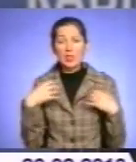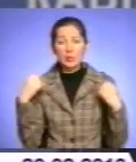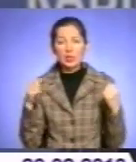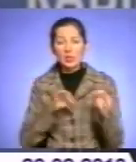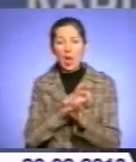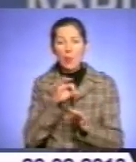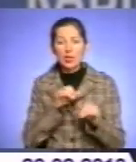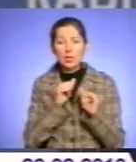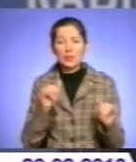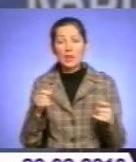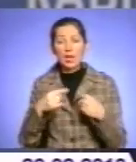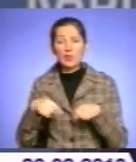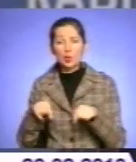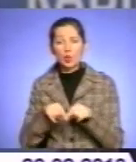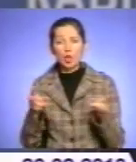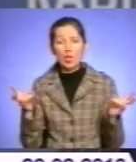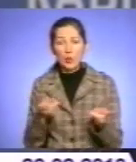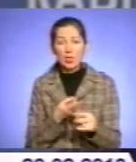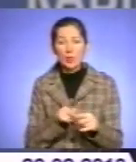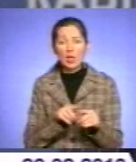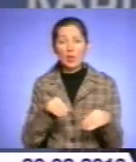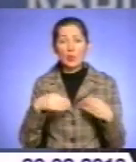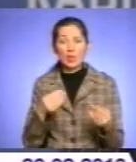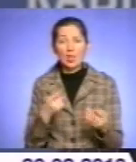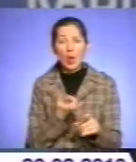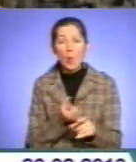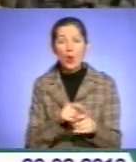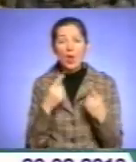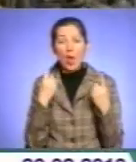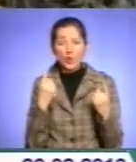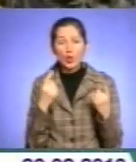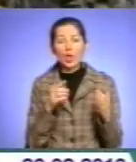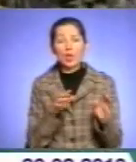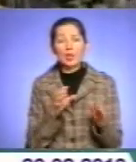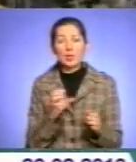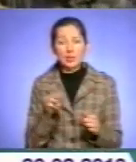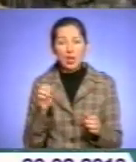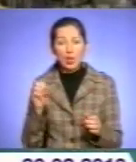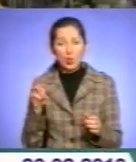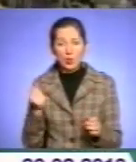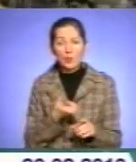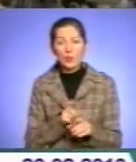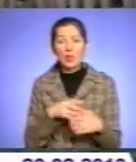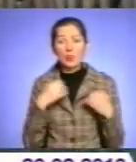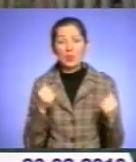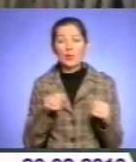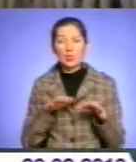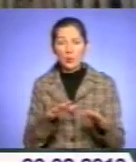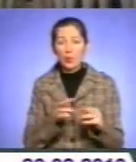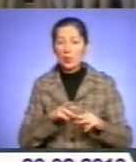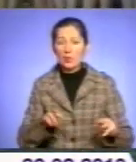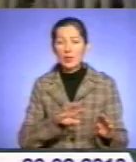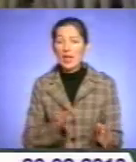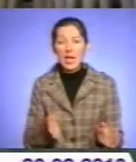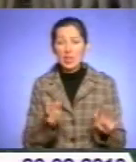розвитку інфраструктури, необхідно цьому придати більш високий статус. Поки що спортивних справ міністерство не полишає. І вже